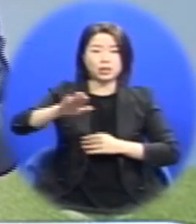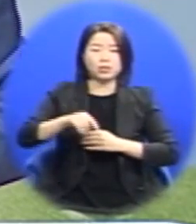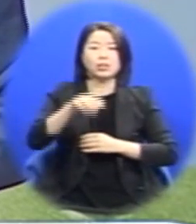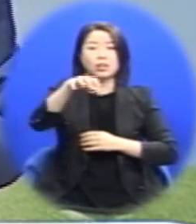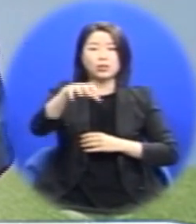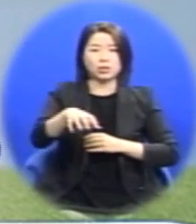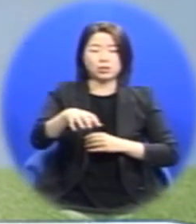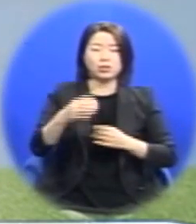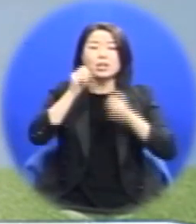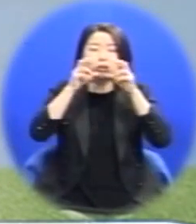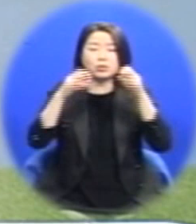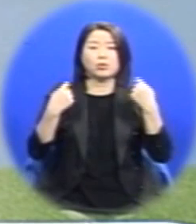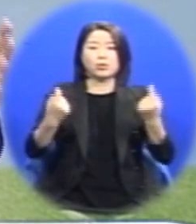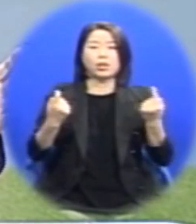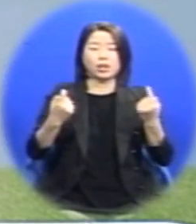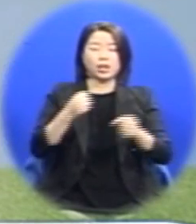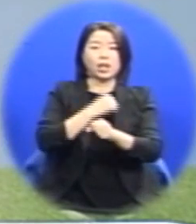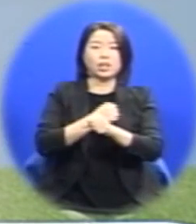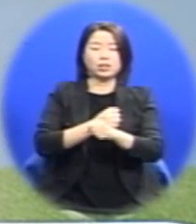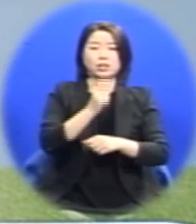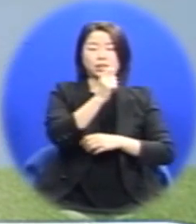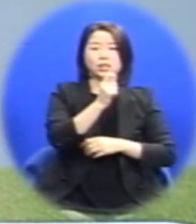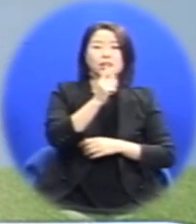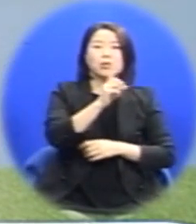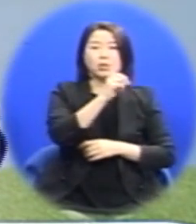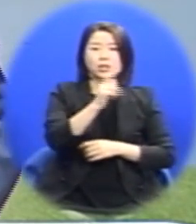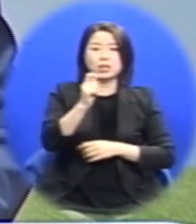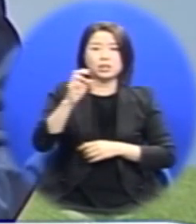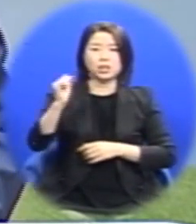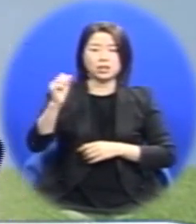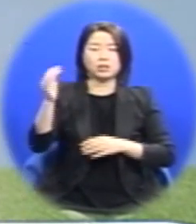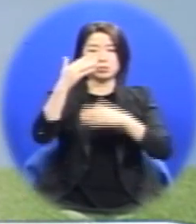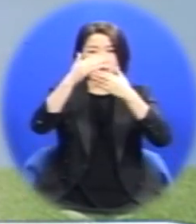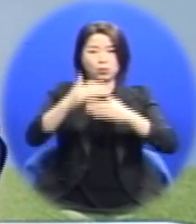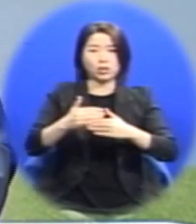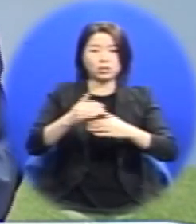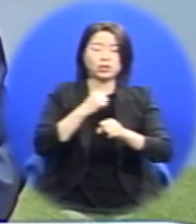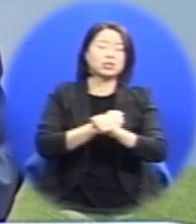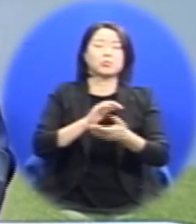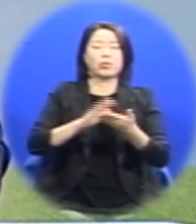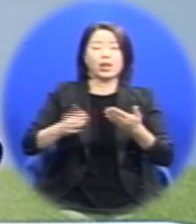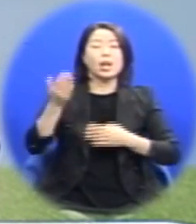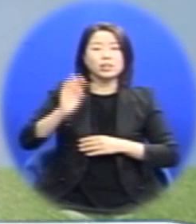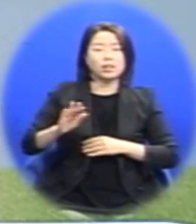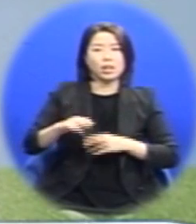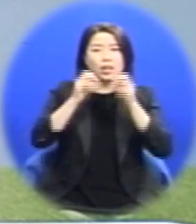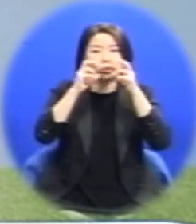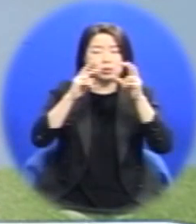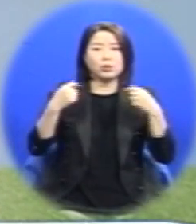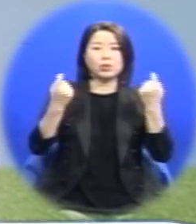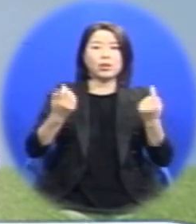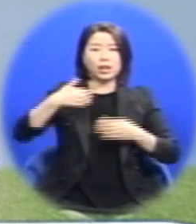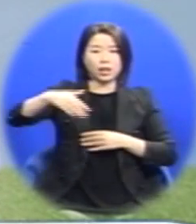거기서 선교 여행을 하는 것이 DTS 과정입니다. 그런데 그 선교 여행을 나가는